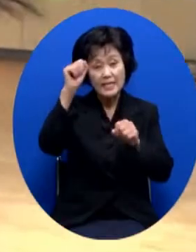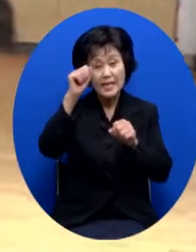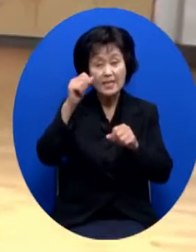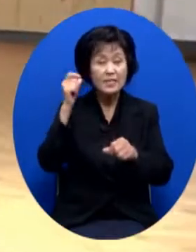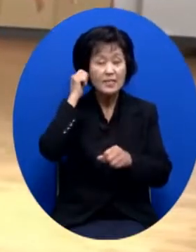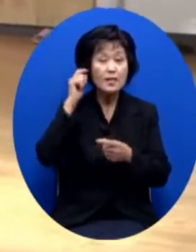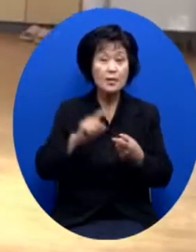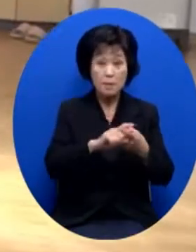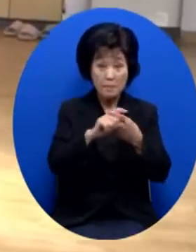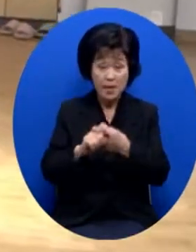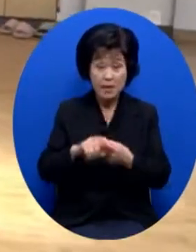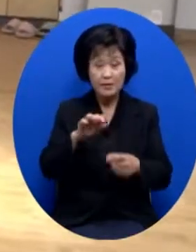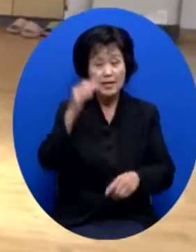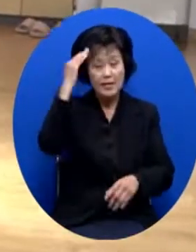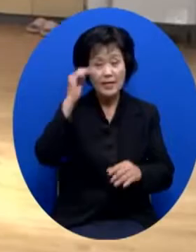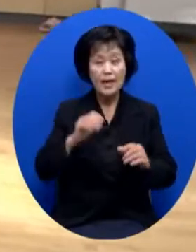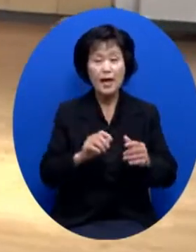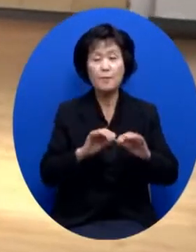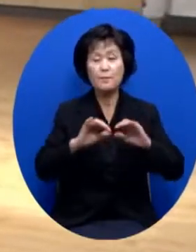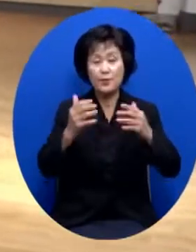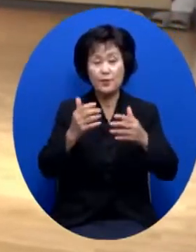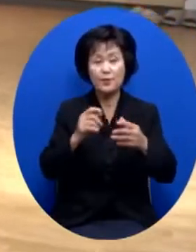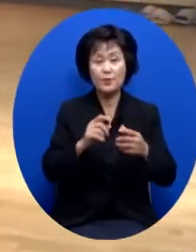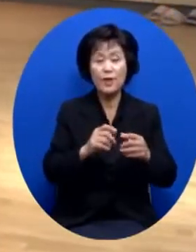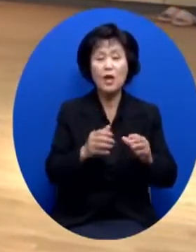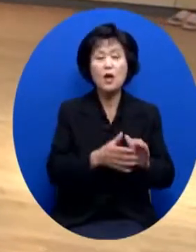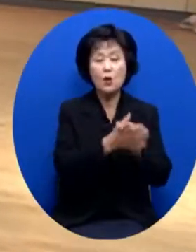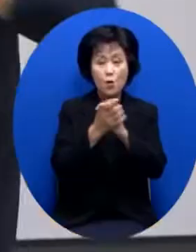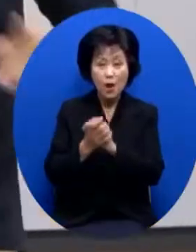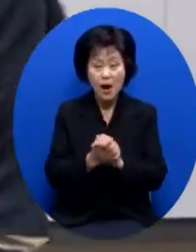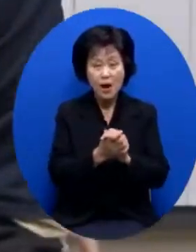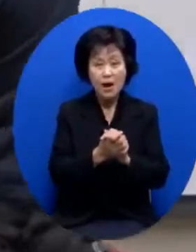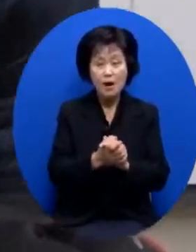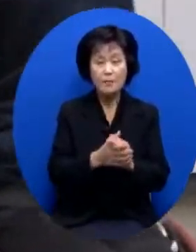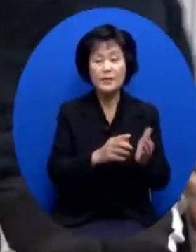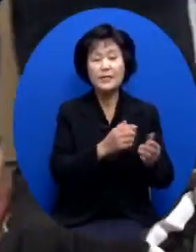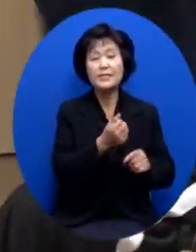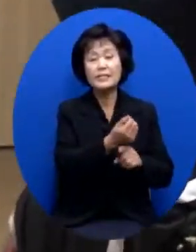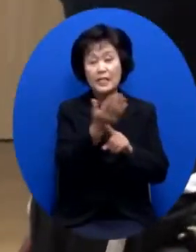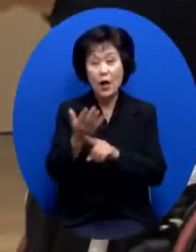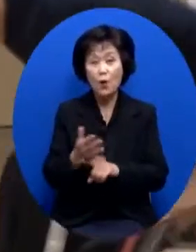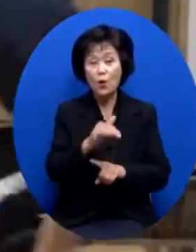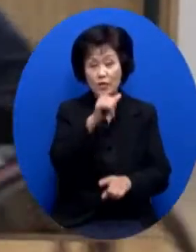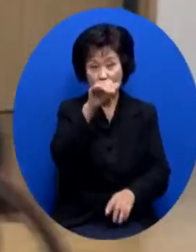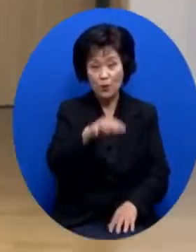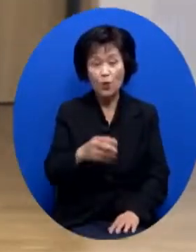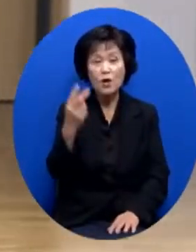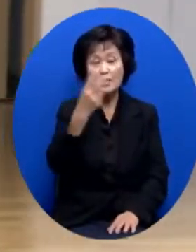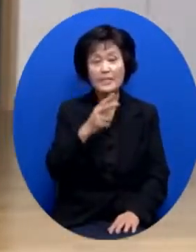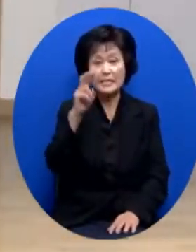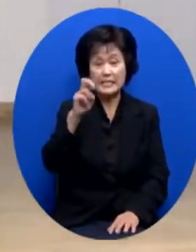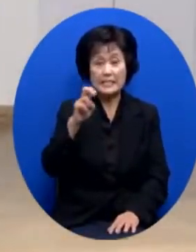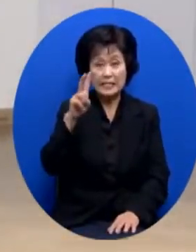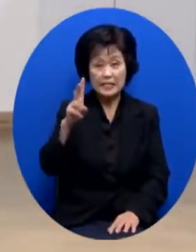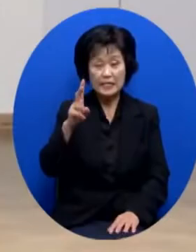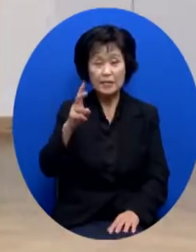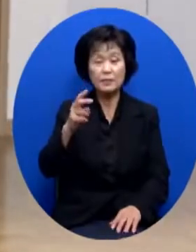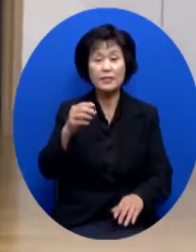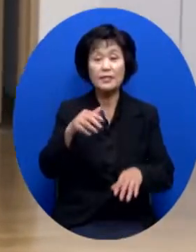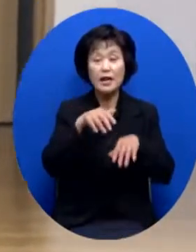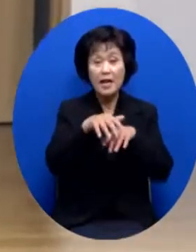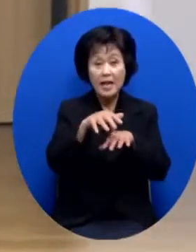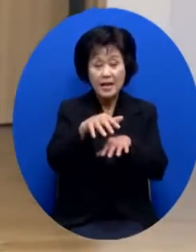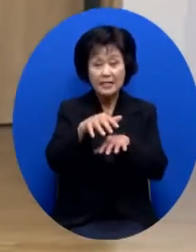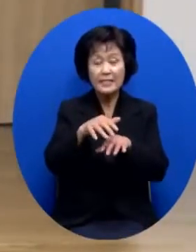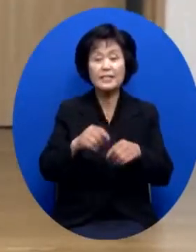연맹은 대한민국의 화합과 희망의 메시지를 전하는 문화행렬축제 2022 코리아 퍼레이드에 참여해 코로나19로